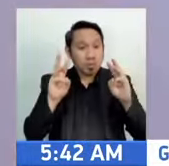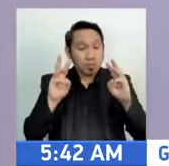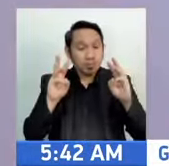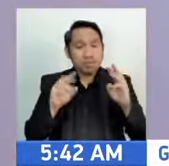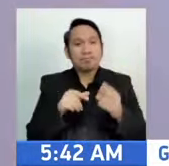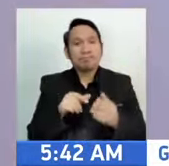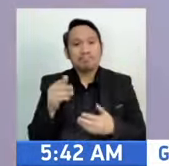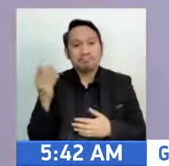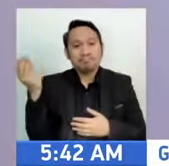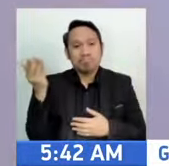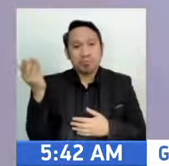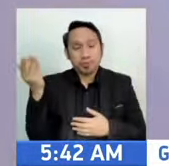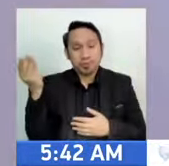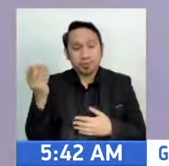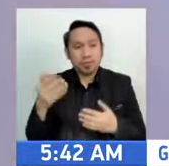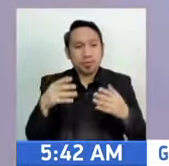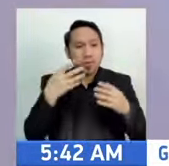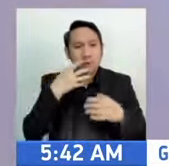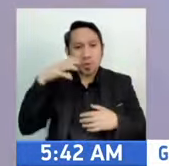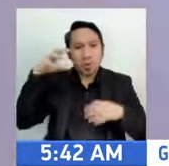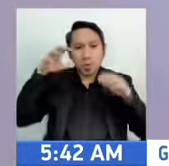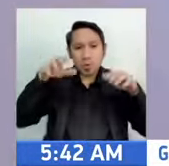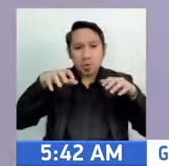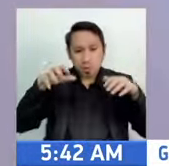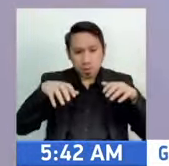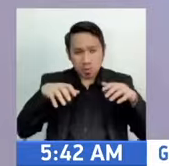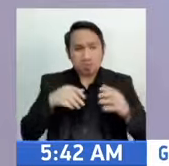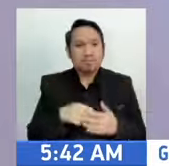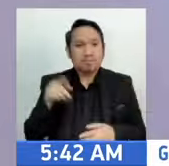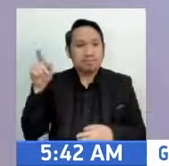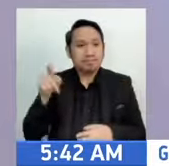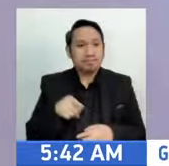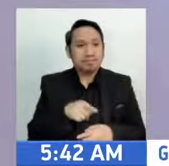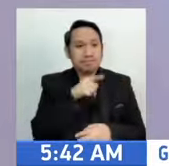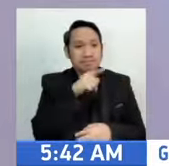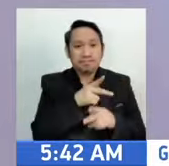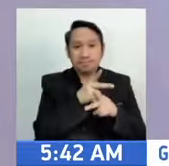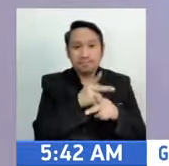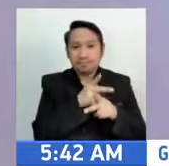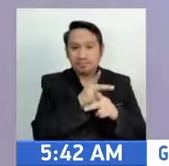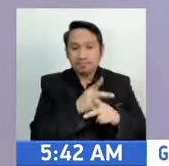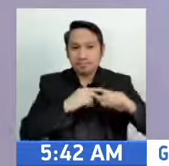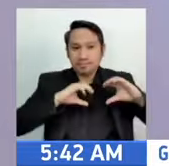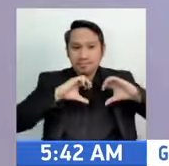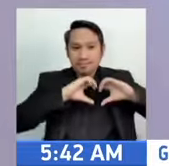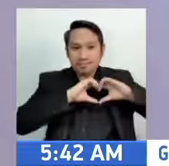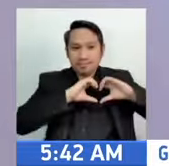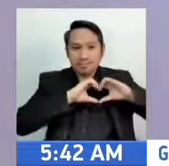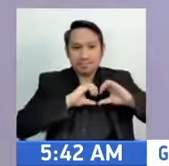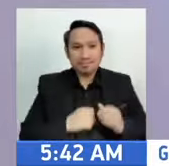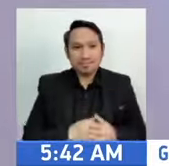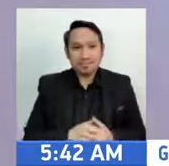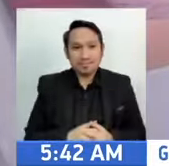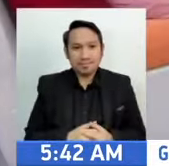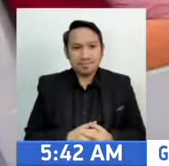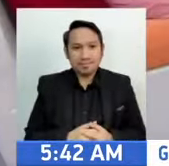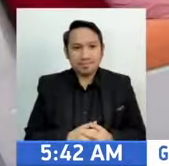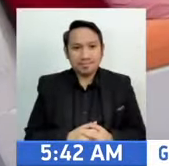the weather before you go. Para mark safe lagi, mga kapuso.